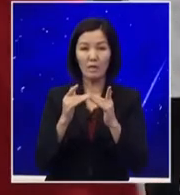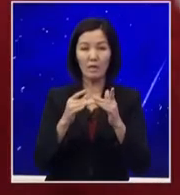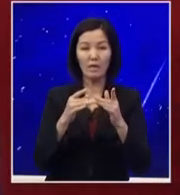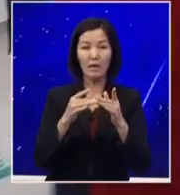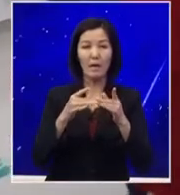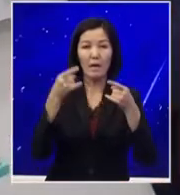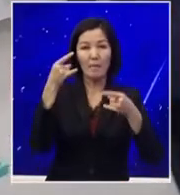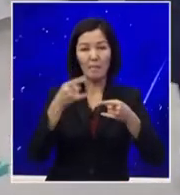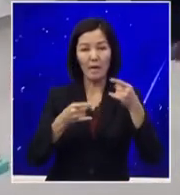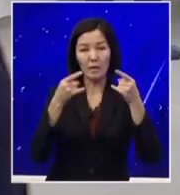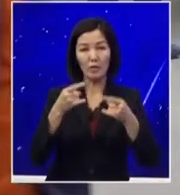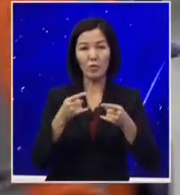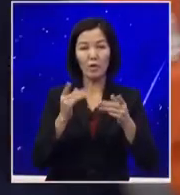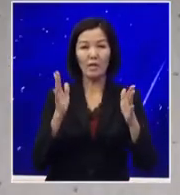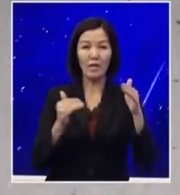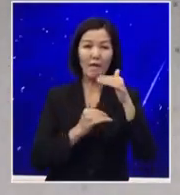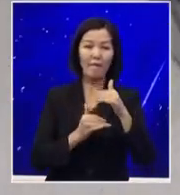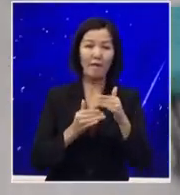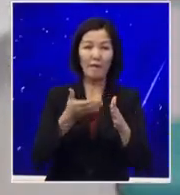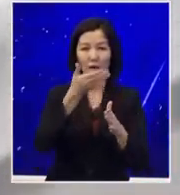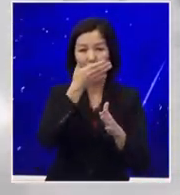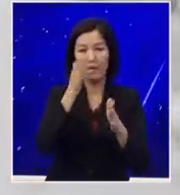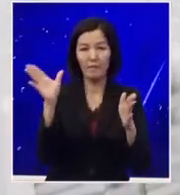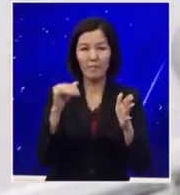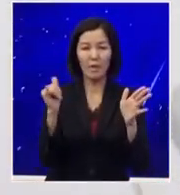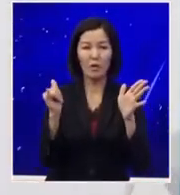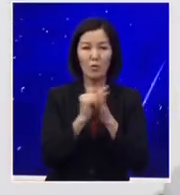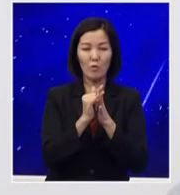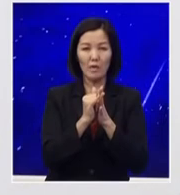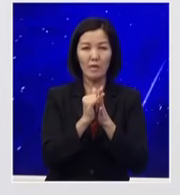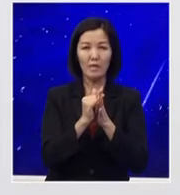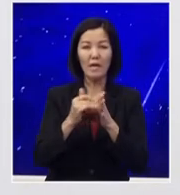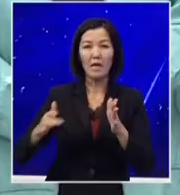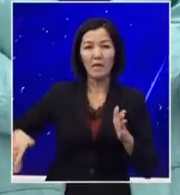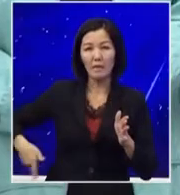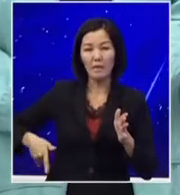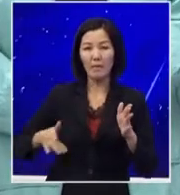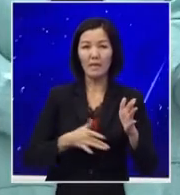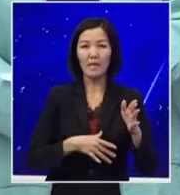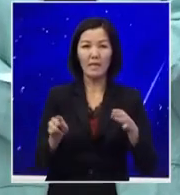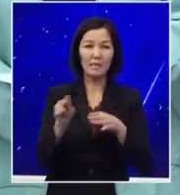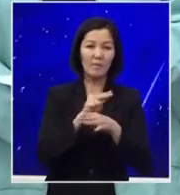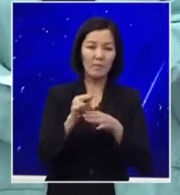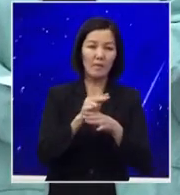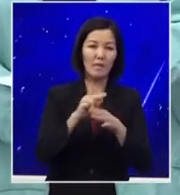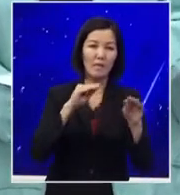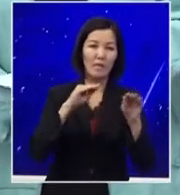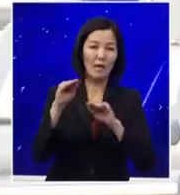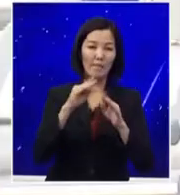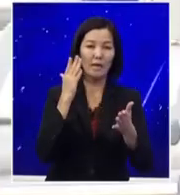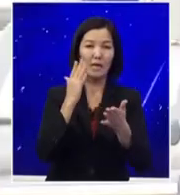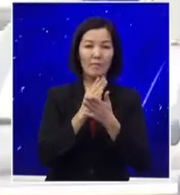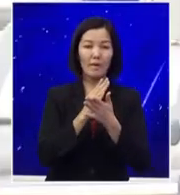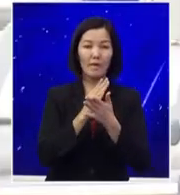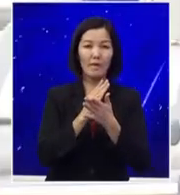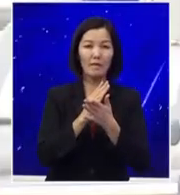ИВЛ, оттегі қондырғысы қойылады. Бүйрегі бір күндер үшін гемодиализ аппараттары және тұр. Биохимиялық, клиникалық, ең